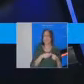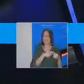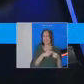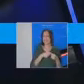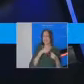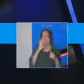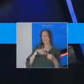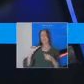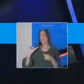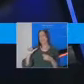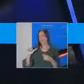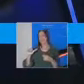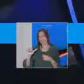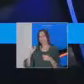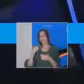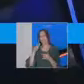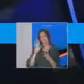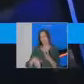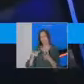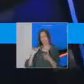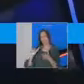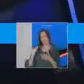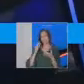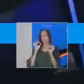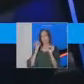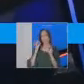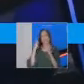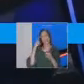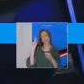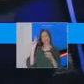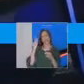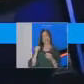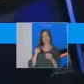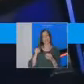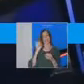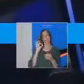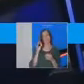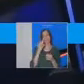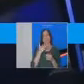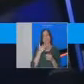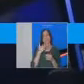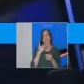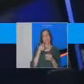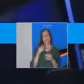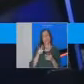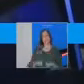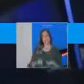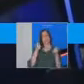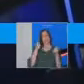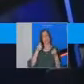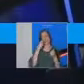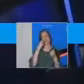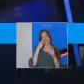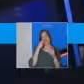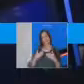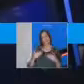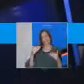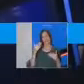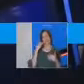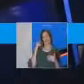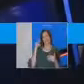סטריט, גם לאיפאק, אבל בעיקר, פחות לאיפאק, אבל בעיקר לרעיון הזה של יהדות כתרבות